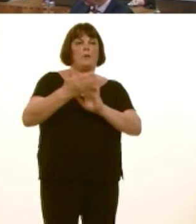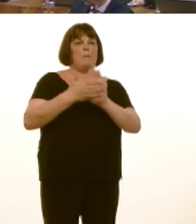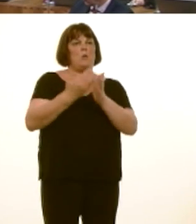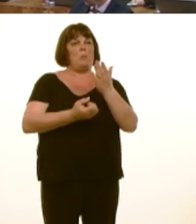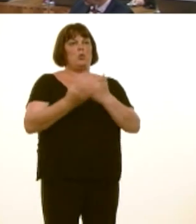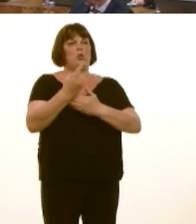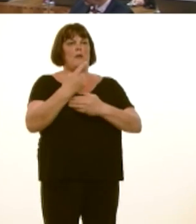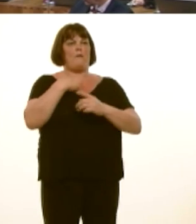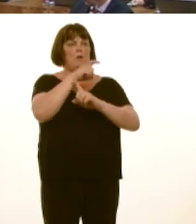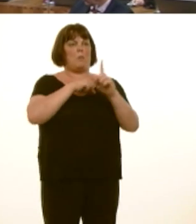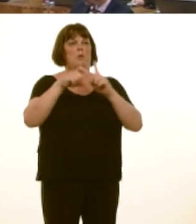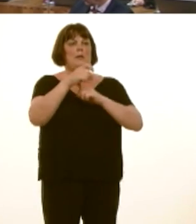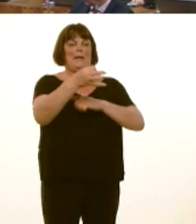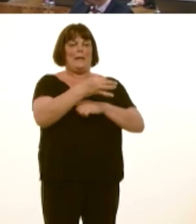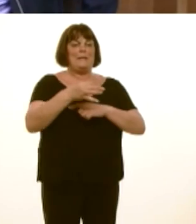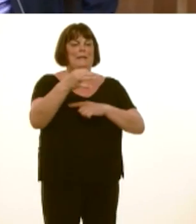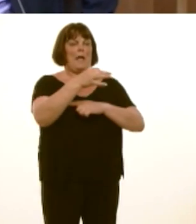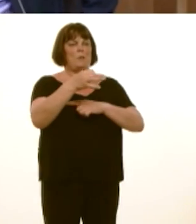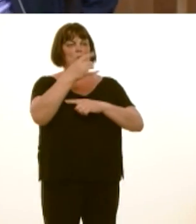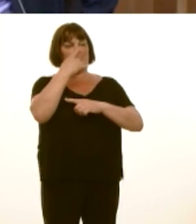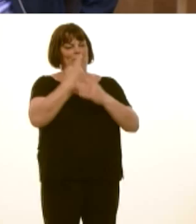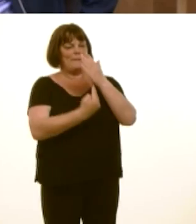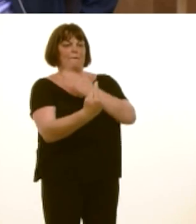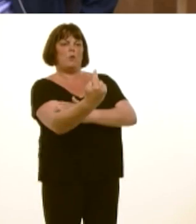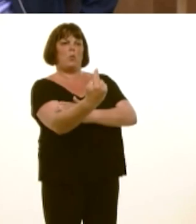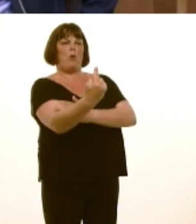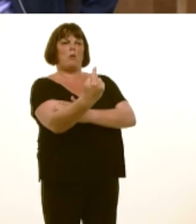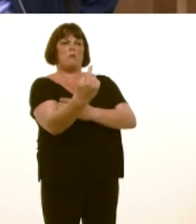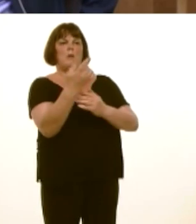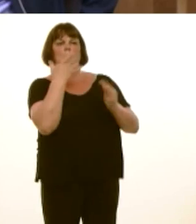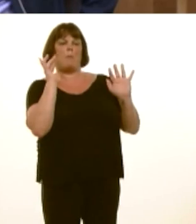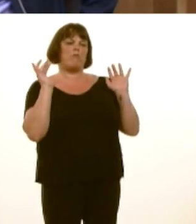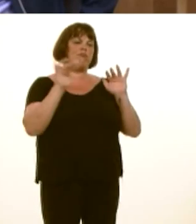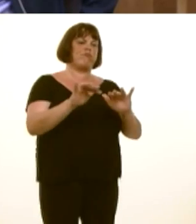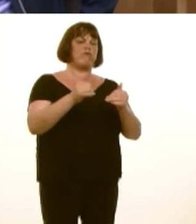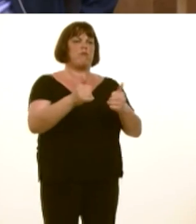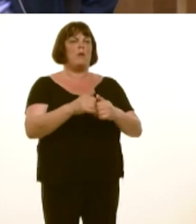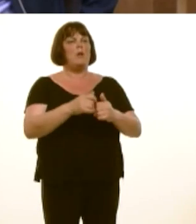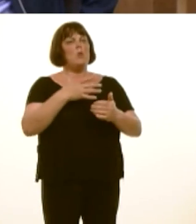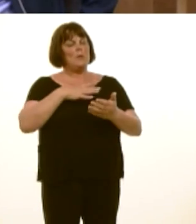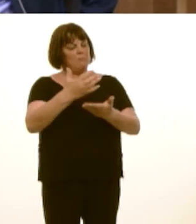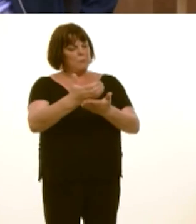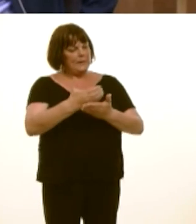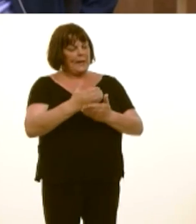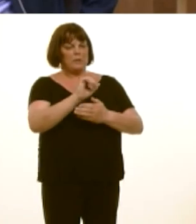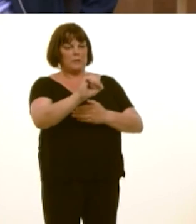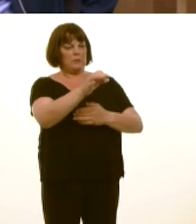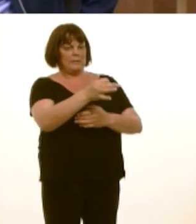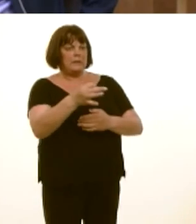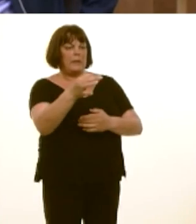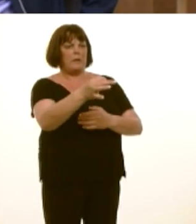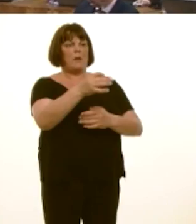mae'n haeddiannol yn bod yn gwerthfawrogi a'i gwarchod, a ni'n cyflwyno nifer o fesurau a fydd yn helpu adnabod a rheoli treftadaeth